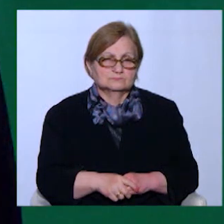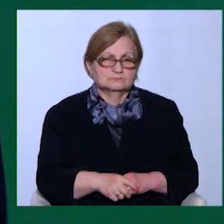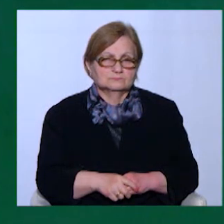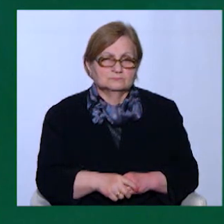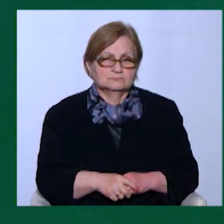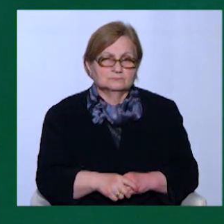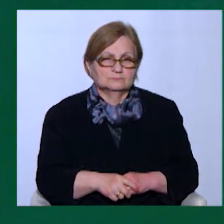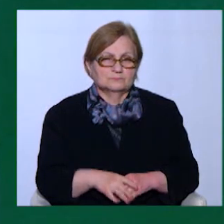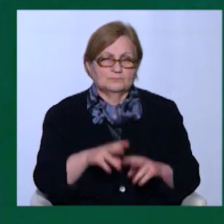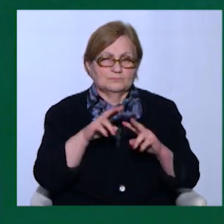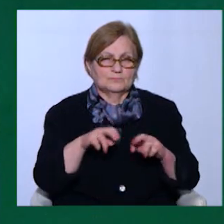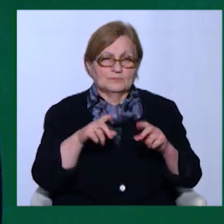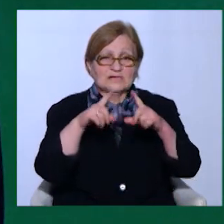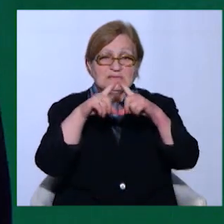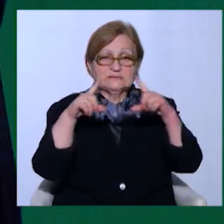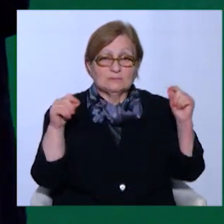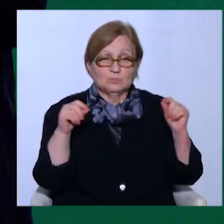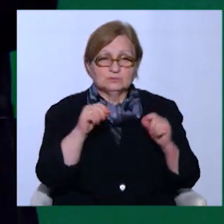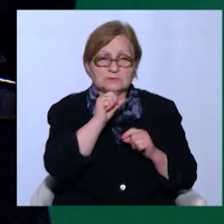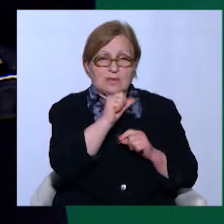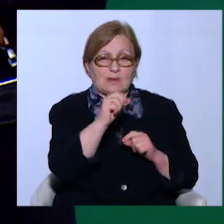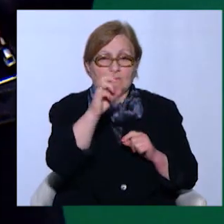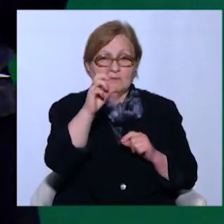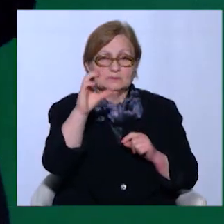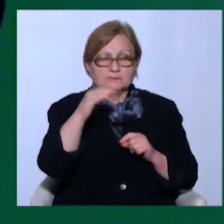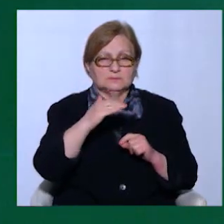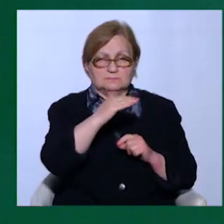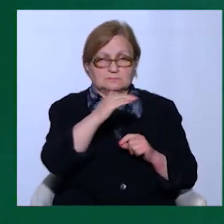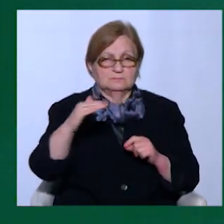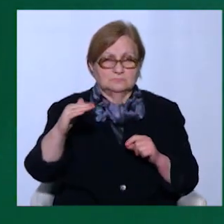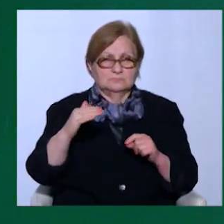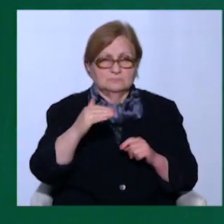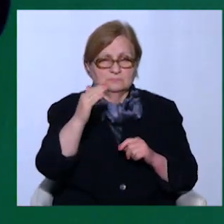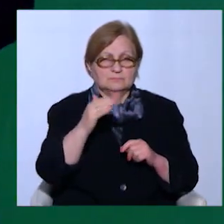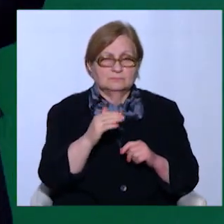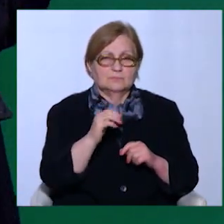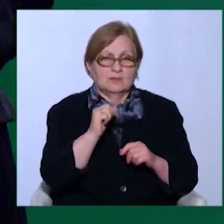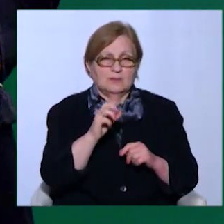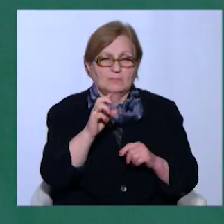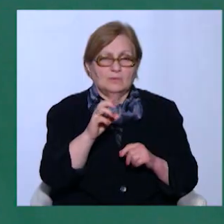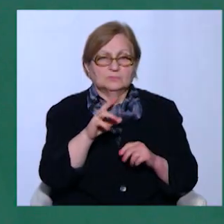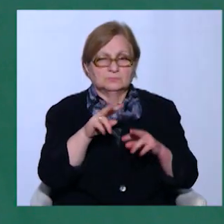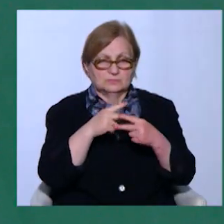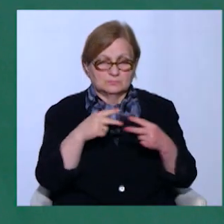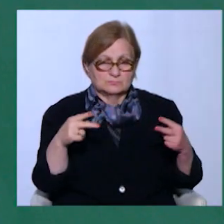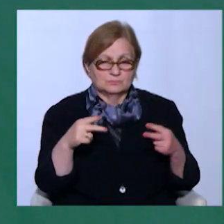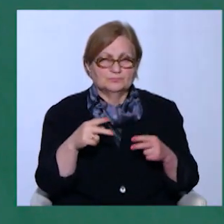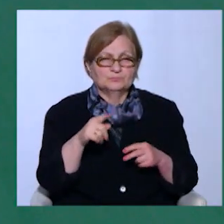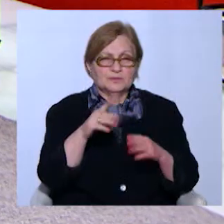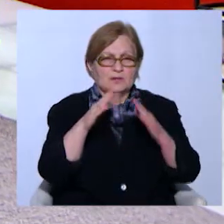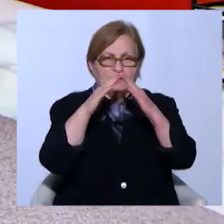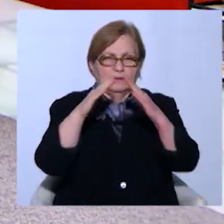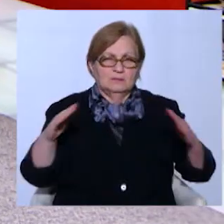ჯოხით. განვიხილოთ სამკუთხედი ABC. რადგან სამკუთხედ ABC-ში AB უდრის BC-ს, ეს სამკუთხედი